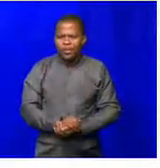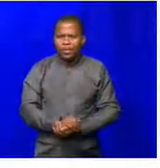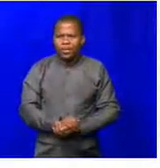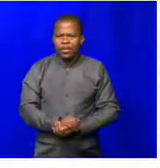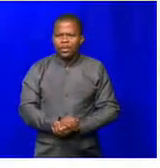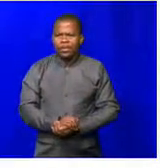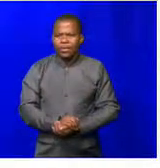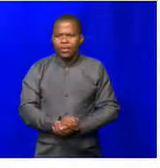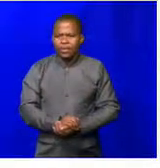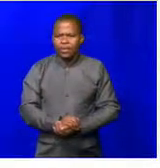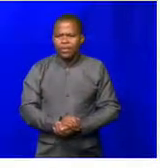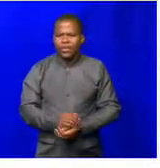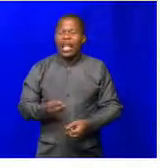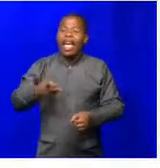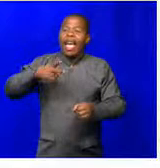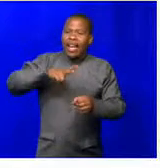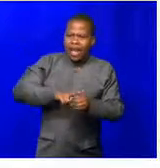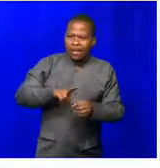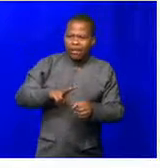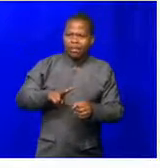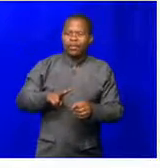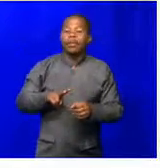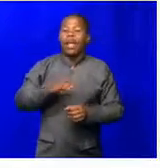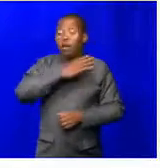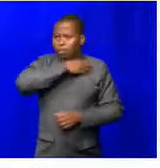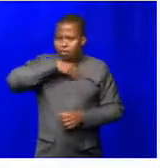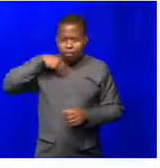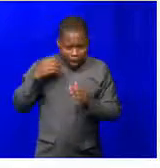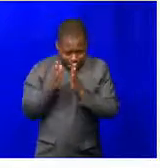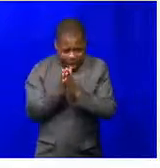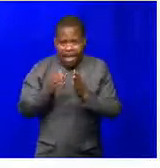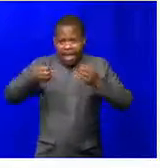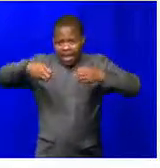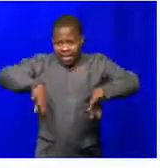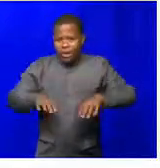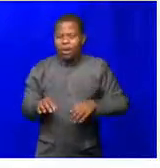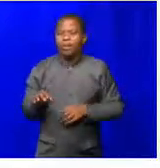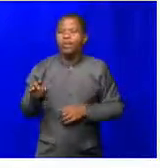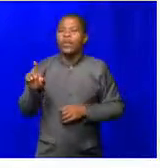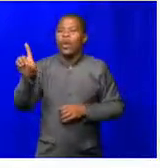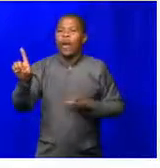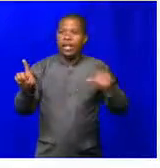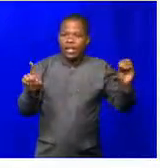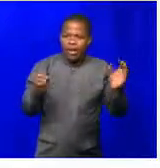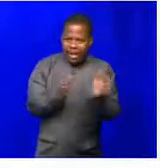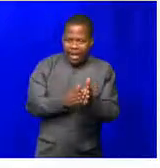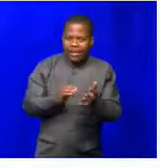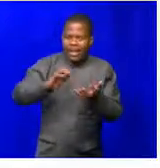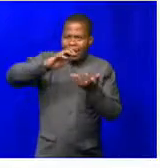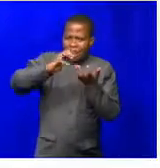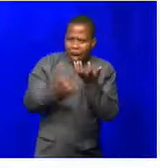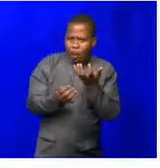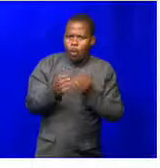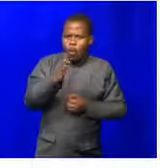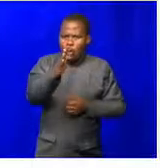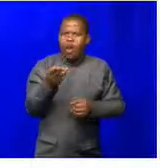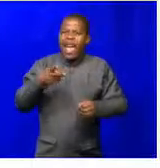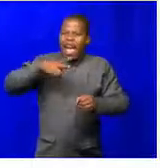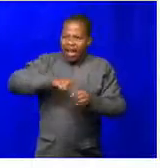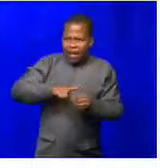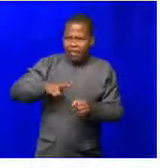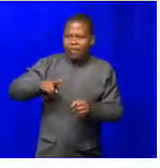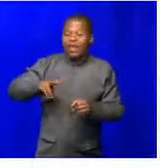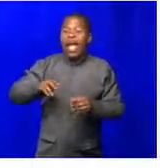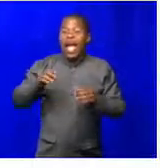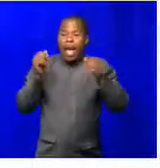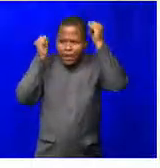kulamabili. Kanzi lelinye liqembu lelikhulu lakuleli Manzini Wanderers ikhale phasi kuThabankulu Kills eligolinye ecanzeni. Kanzi kulomnye umdlalo lomkhulu